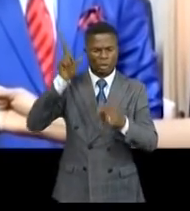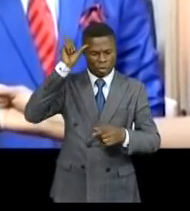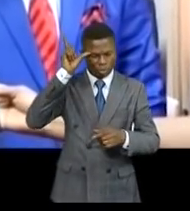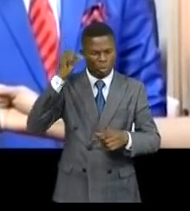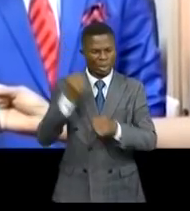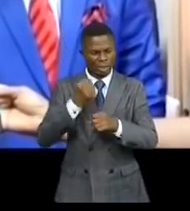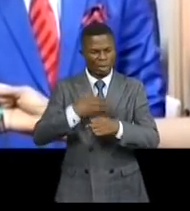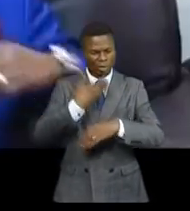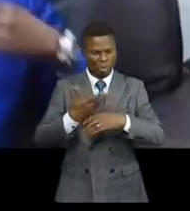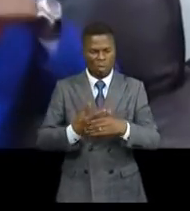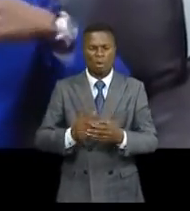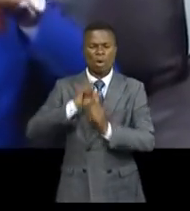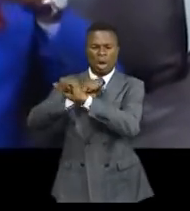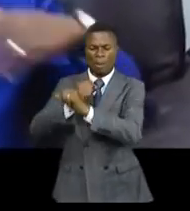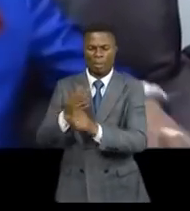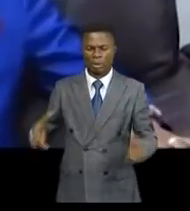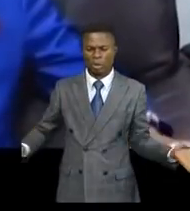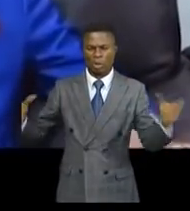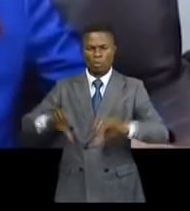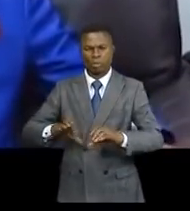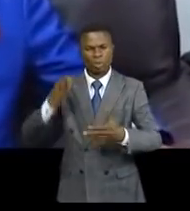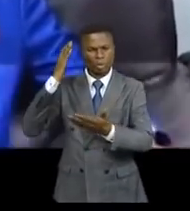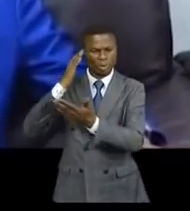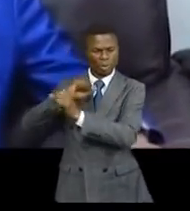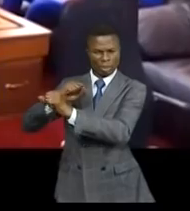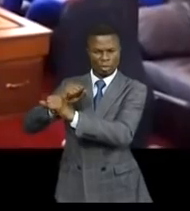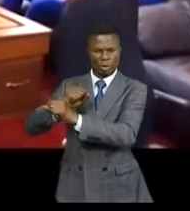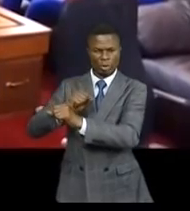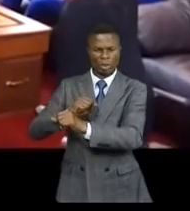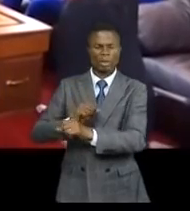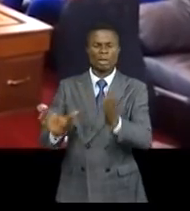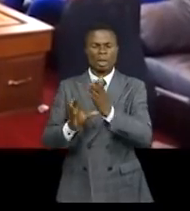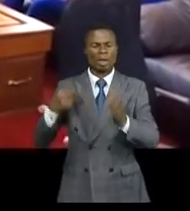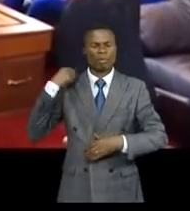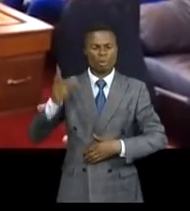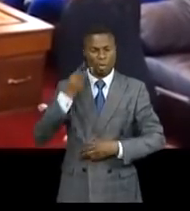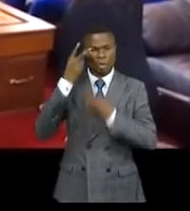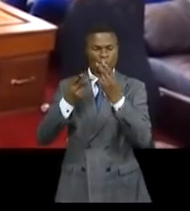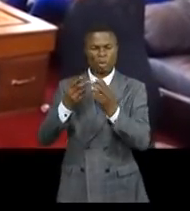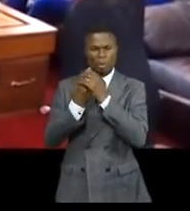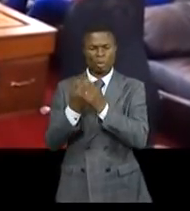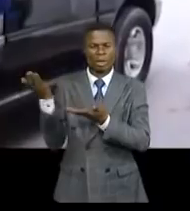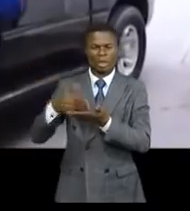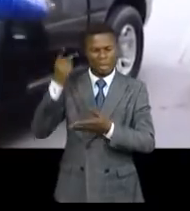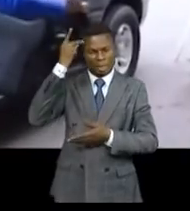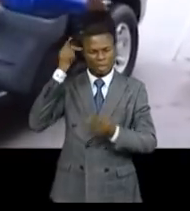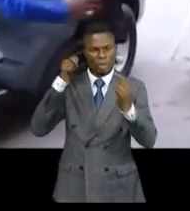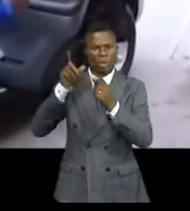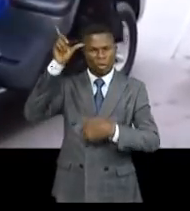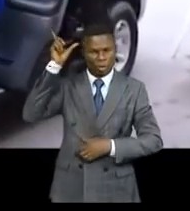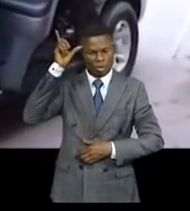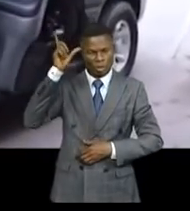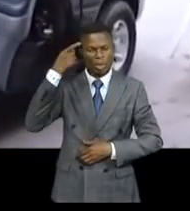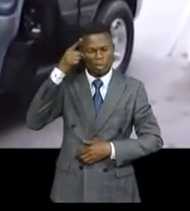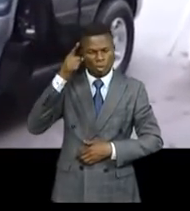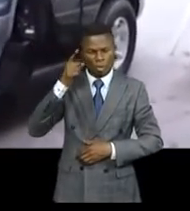luttes anti-érosives. Le ministre provincial des ITPR du Haut-Katanga effectue depuis peu des va-et-vient entre Kinshasa et Lubumbashi afin de